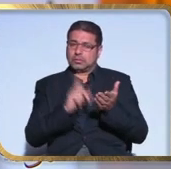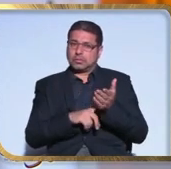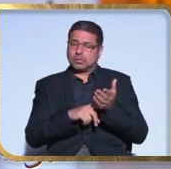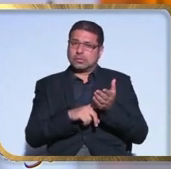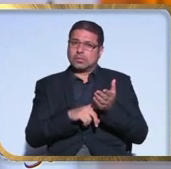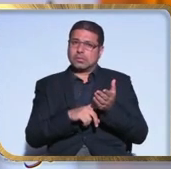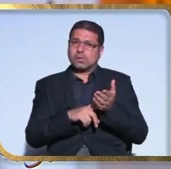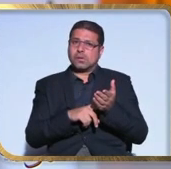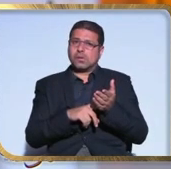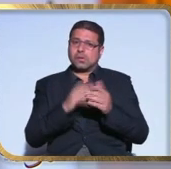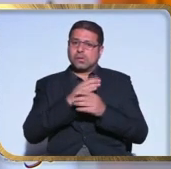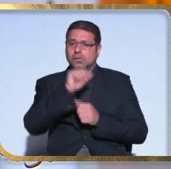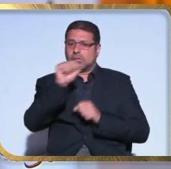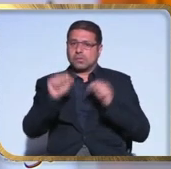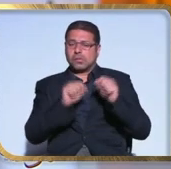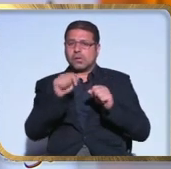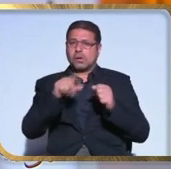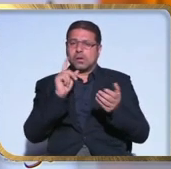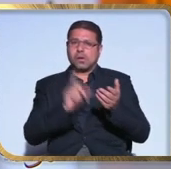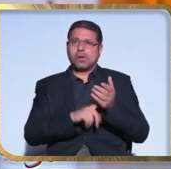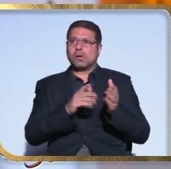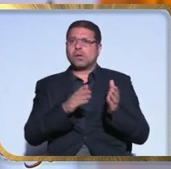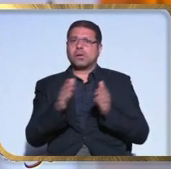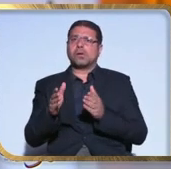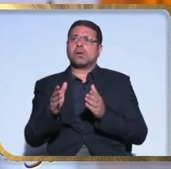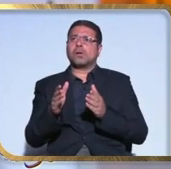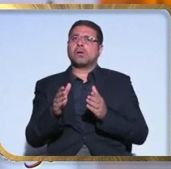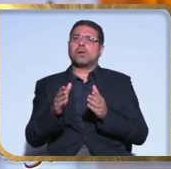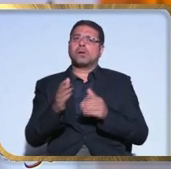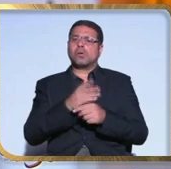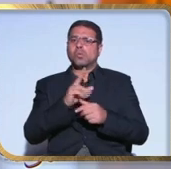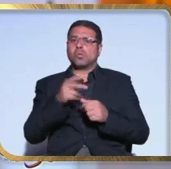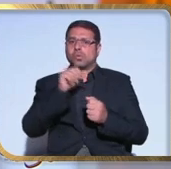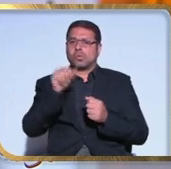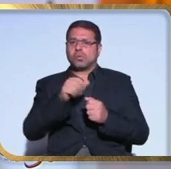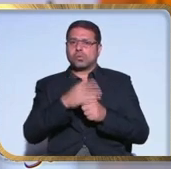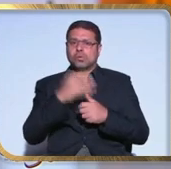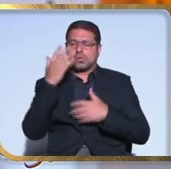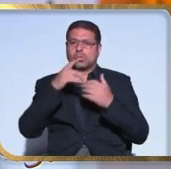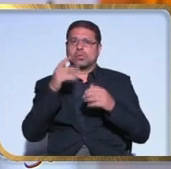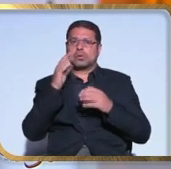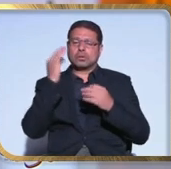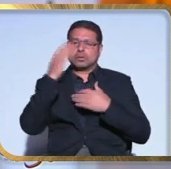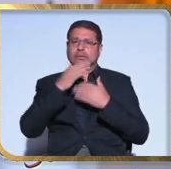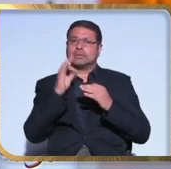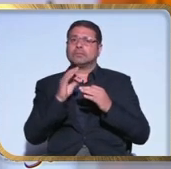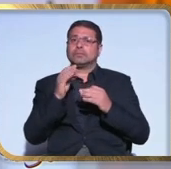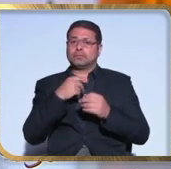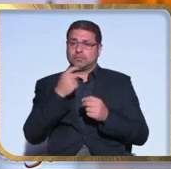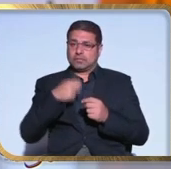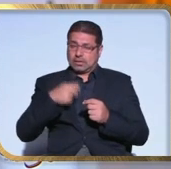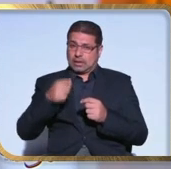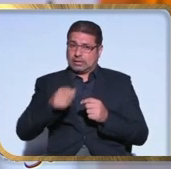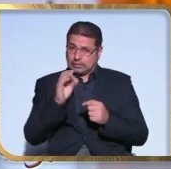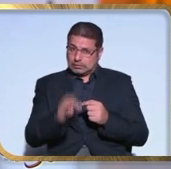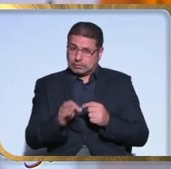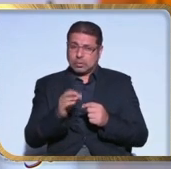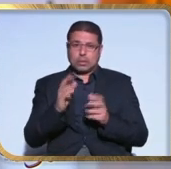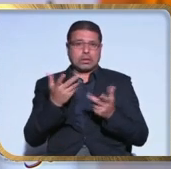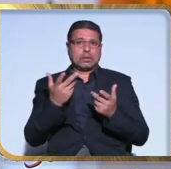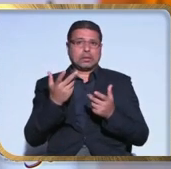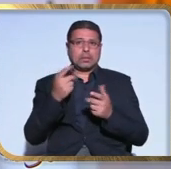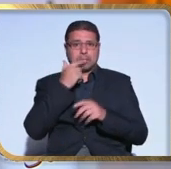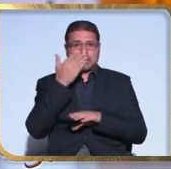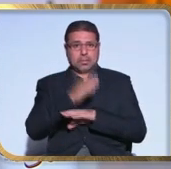ان الغسل بيبقى ده طريق يعني ده شيء ولما تبقى عليه بيبقى شيء تاني لو في ف بس احنا بنسال علينا او